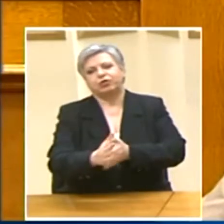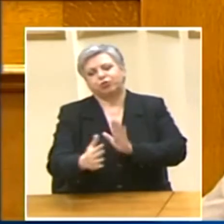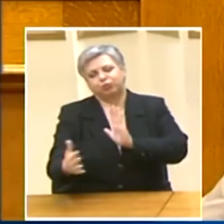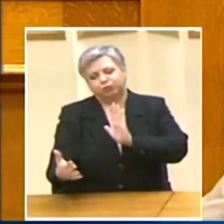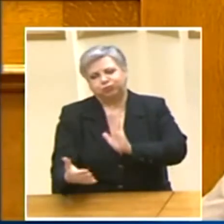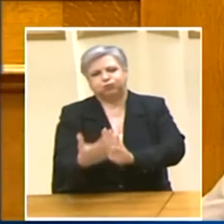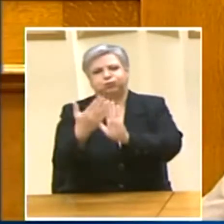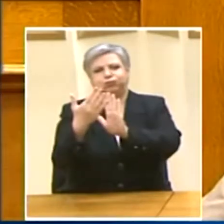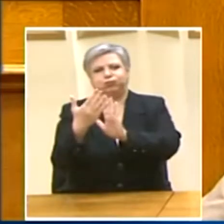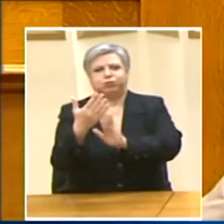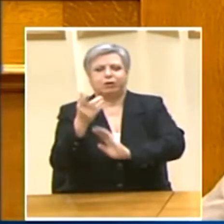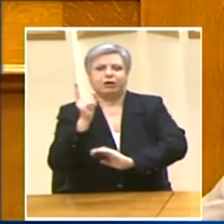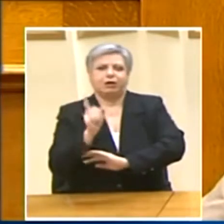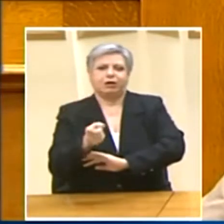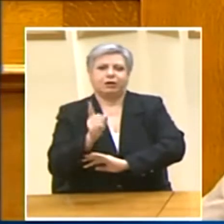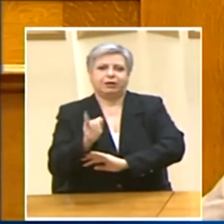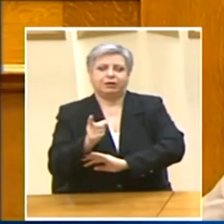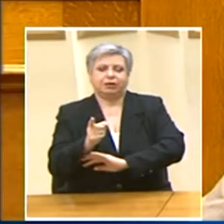να στήσετε